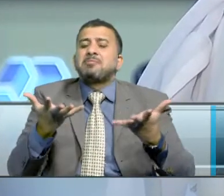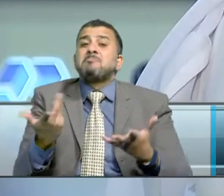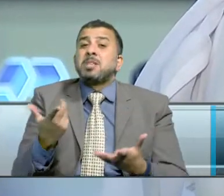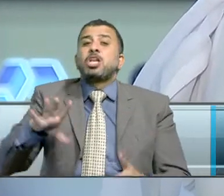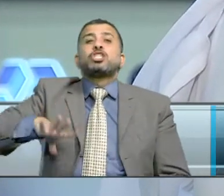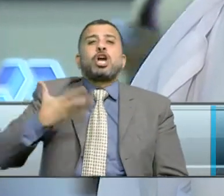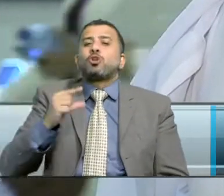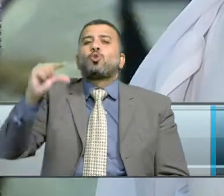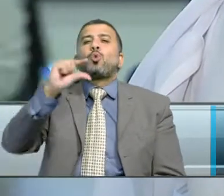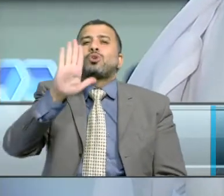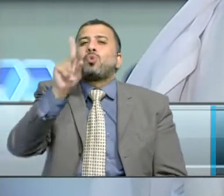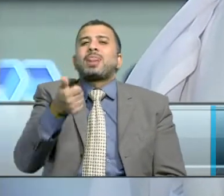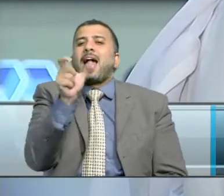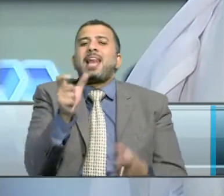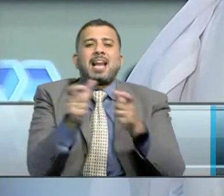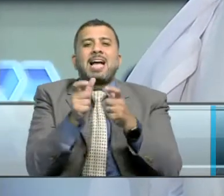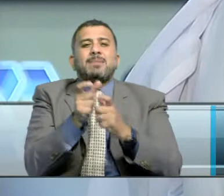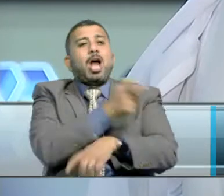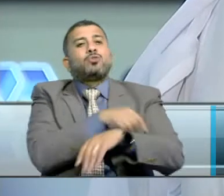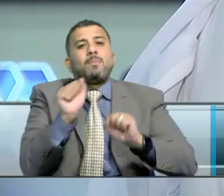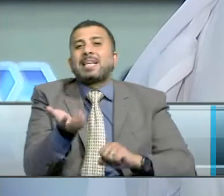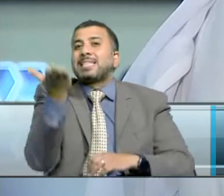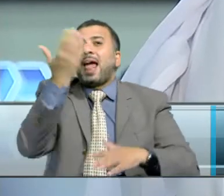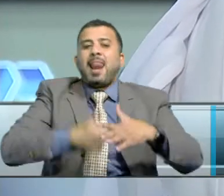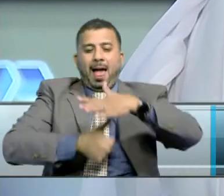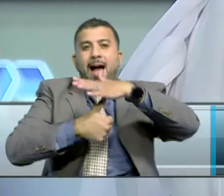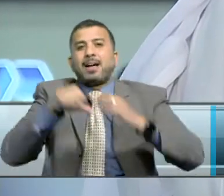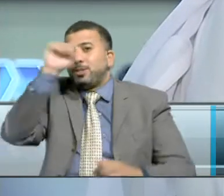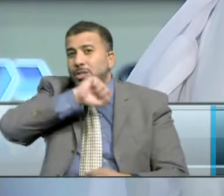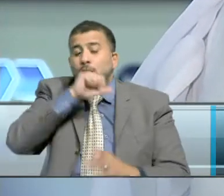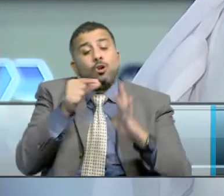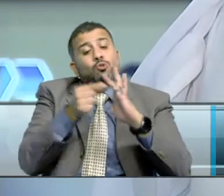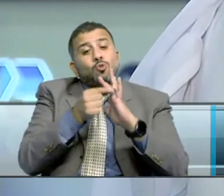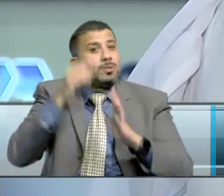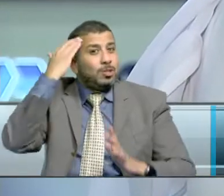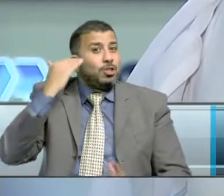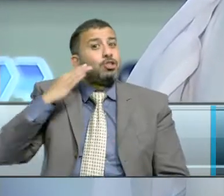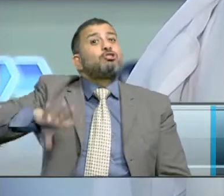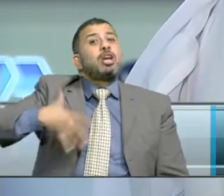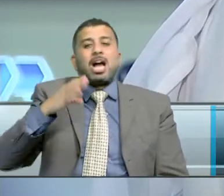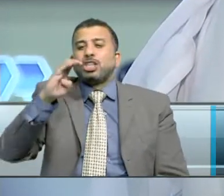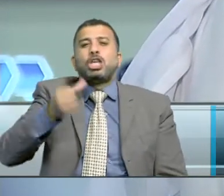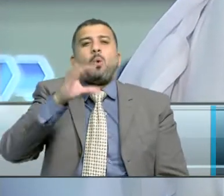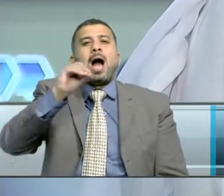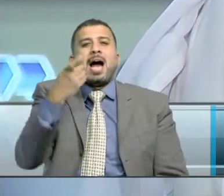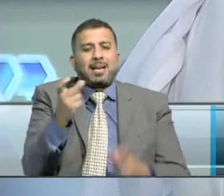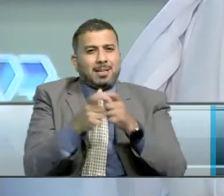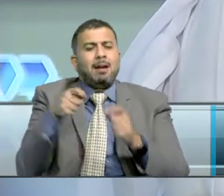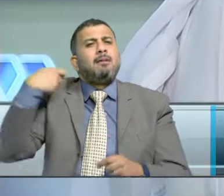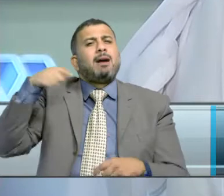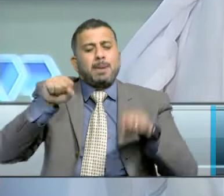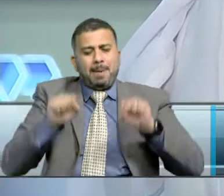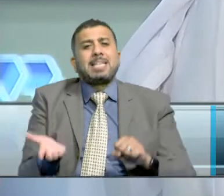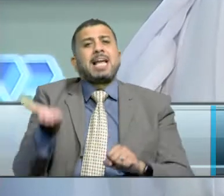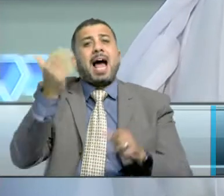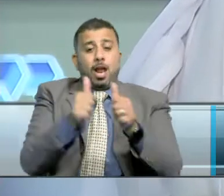السمو الشيخ الدكتور سلطان محمد القاسمي عضو المجلس الأعلى حاكم الشارقة، وقرينته سمو الشيخة جواهر بنت محمد القاسمي رئيسة المجلس الأعلى